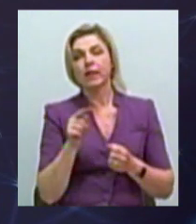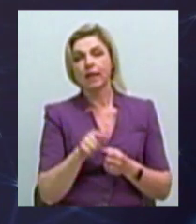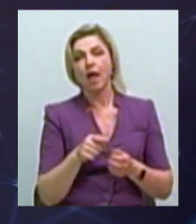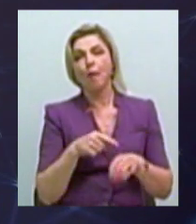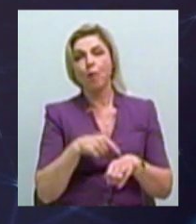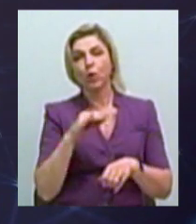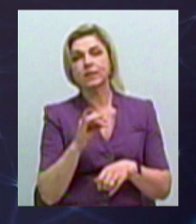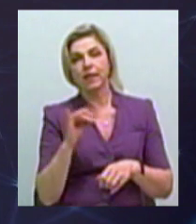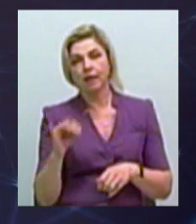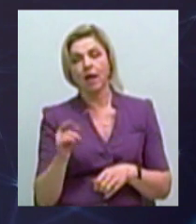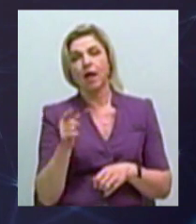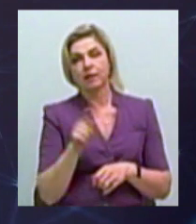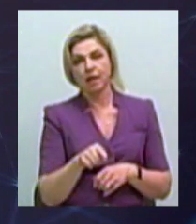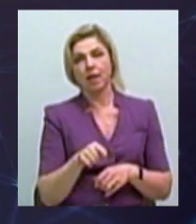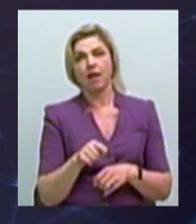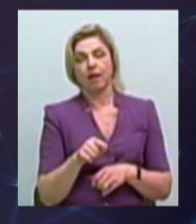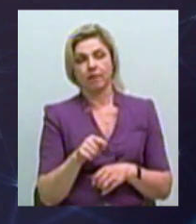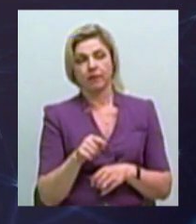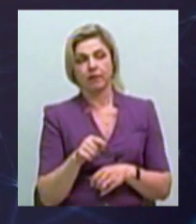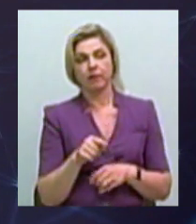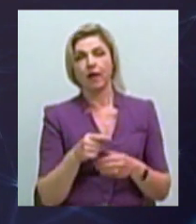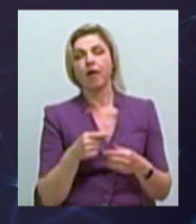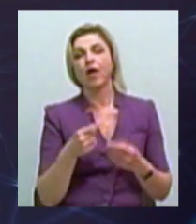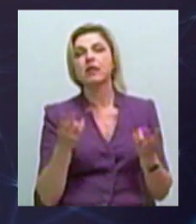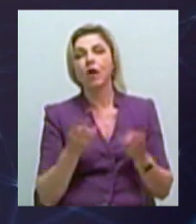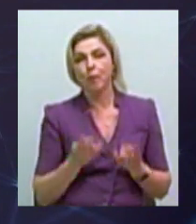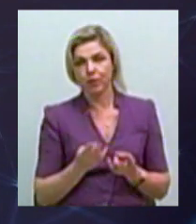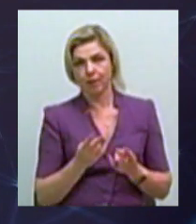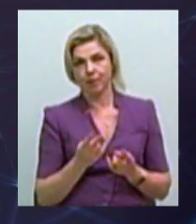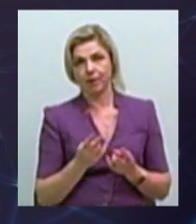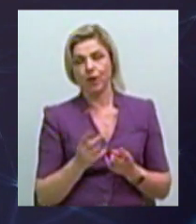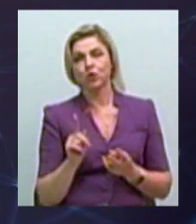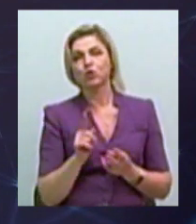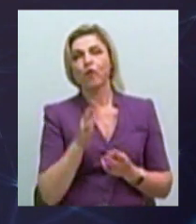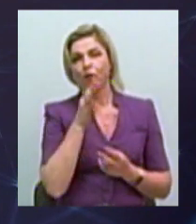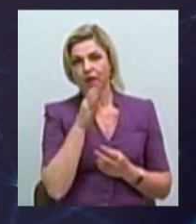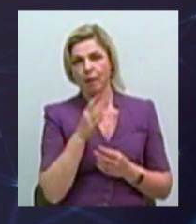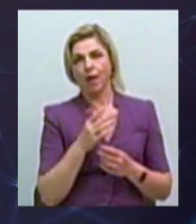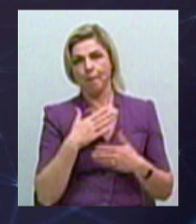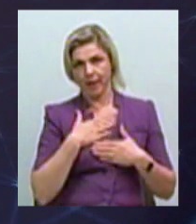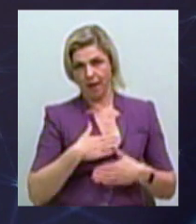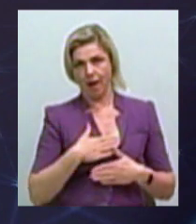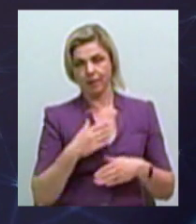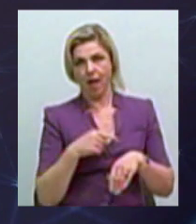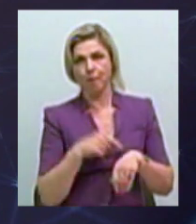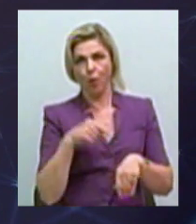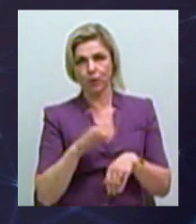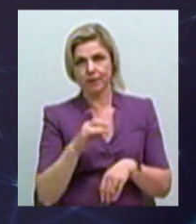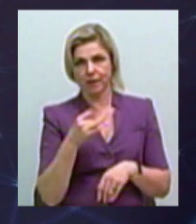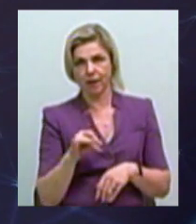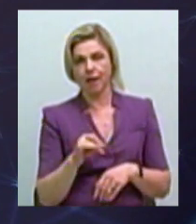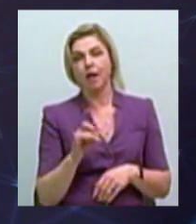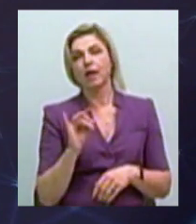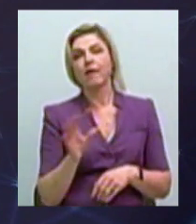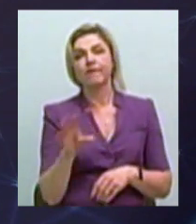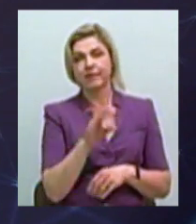які вона отримує ті фізіологічні речовини, які під час позитивних емоцій виробляються. Серотонін, допамін і так далі.